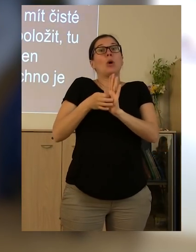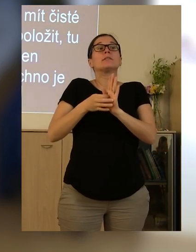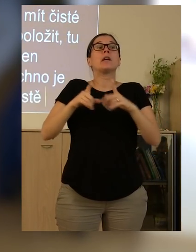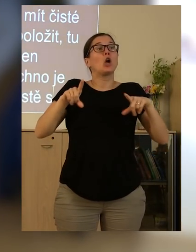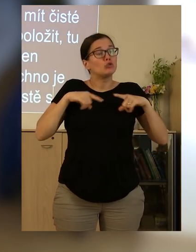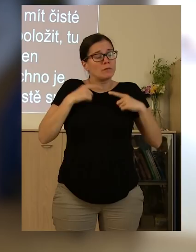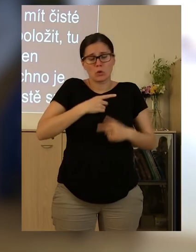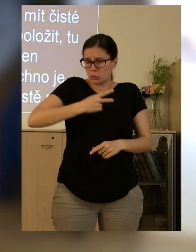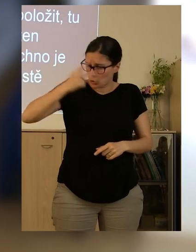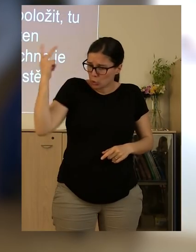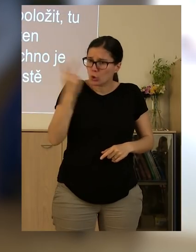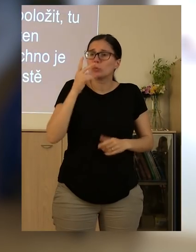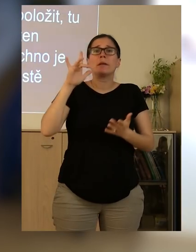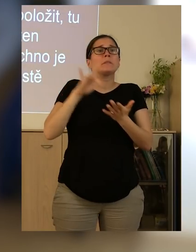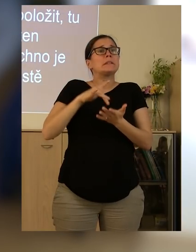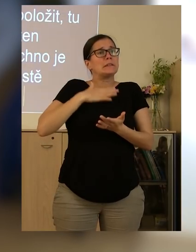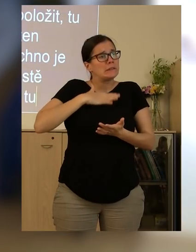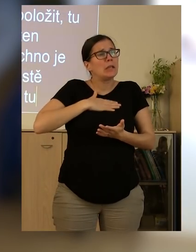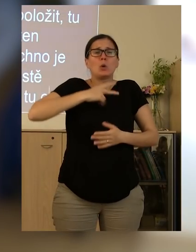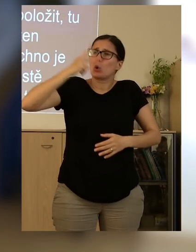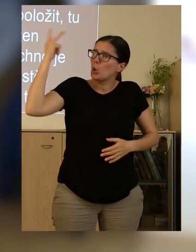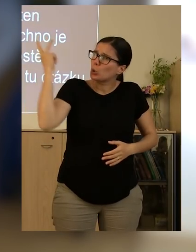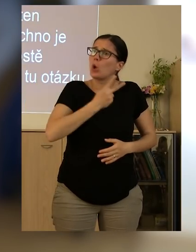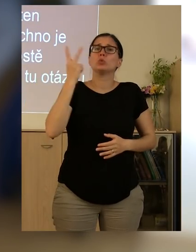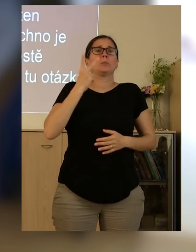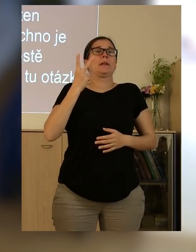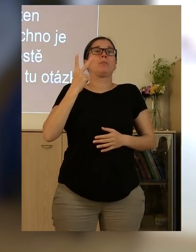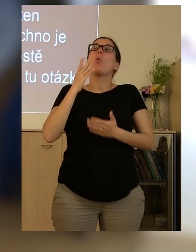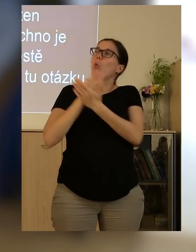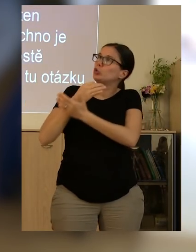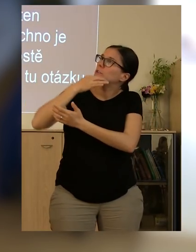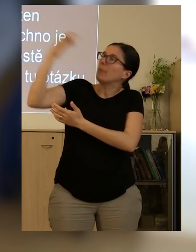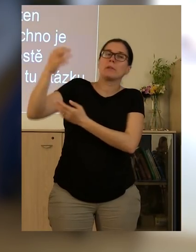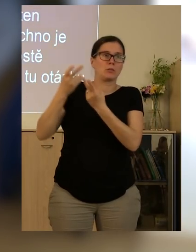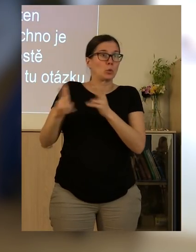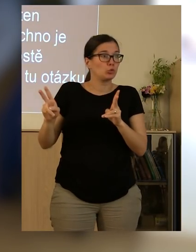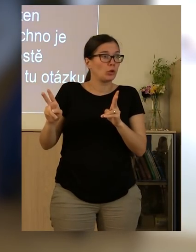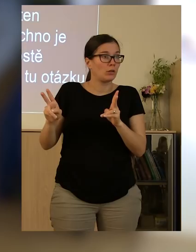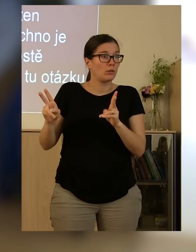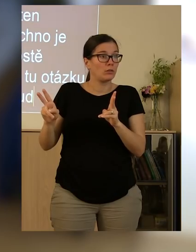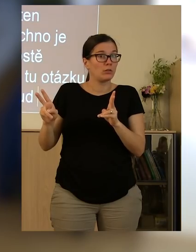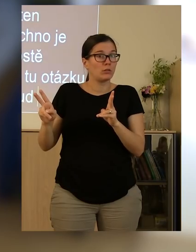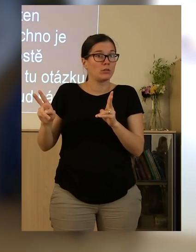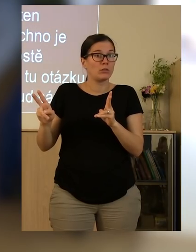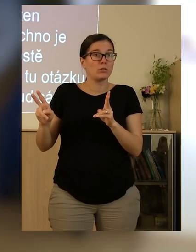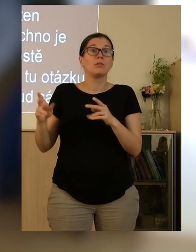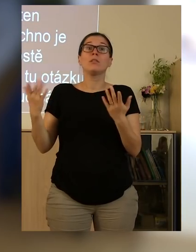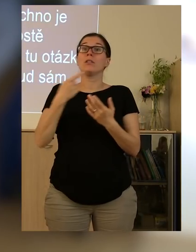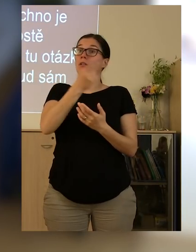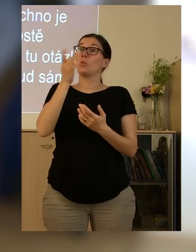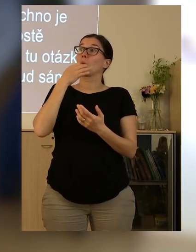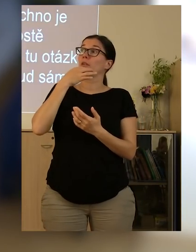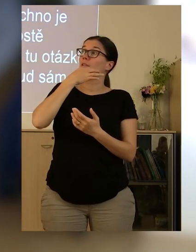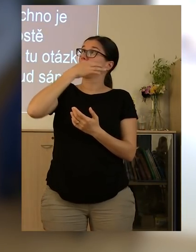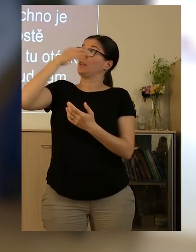mám právo tuto otázku položit. A jak říkám, osud sám odpoví, jak to, jestli tato otázka byla položena platně